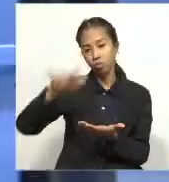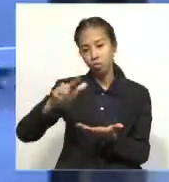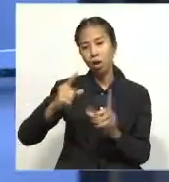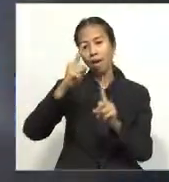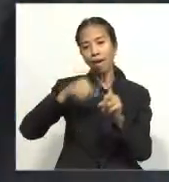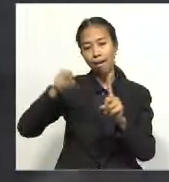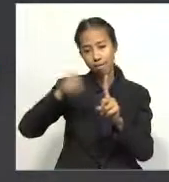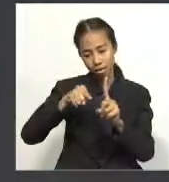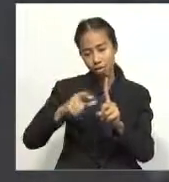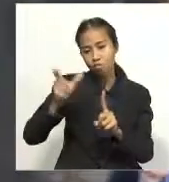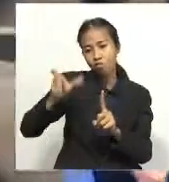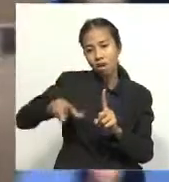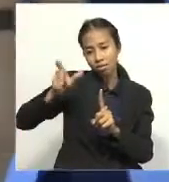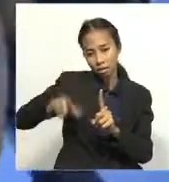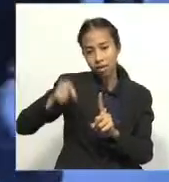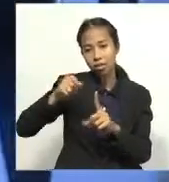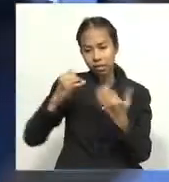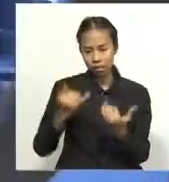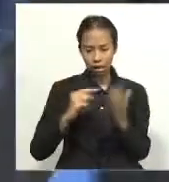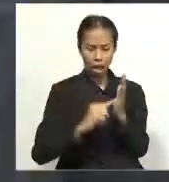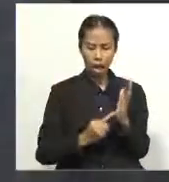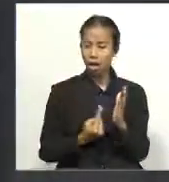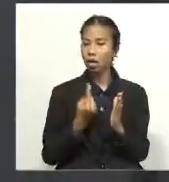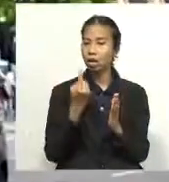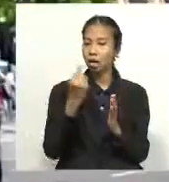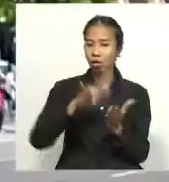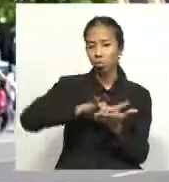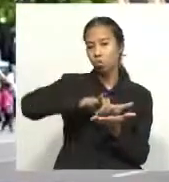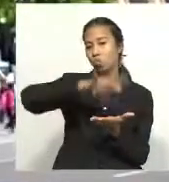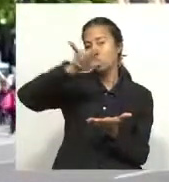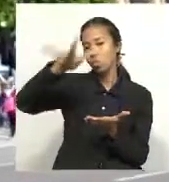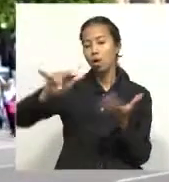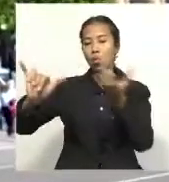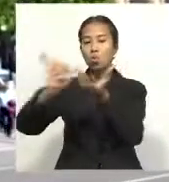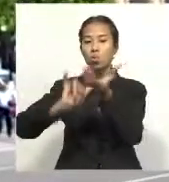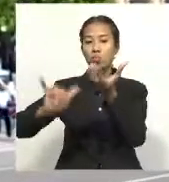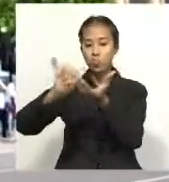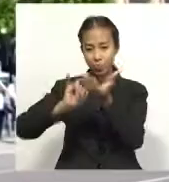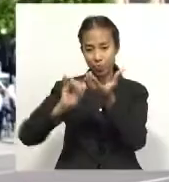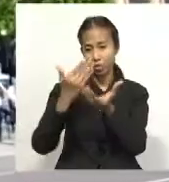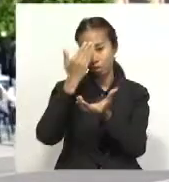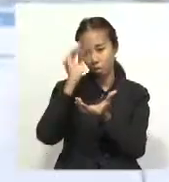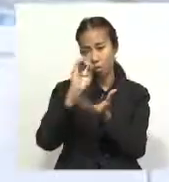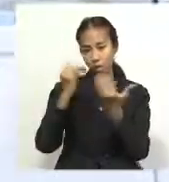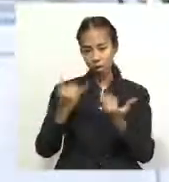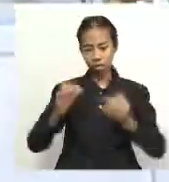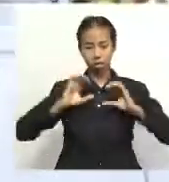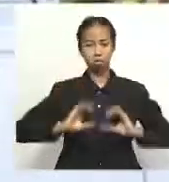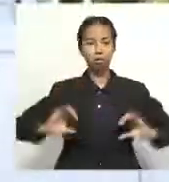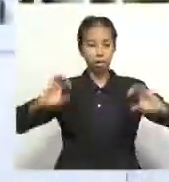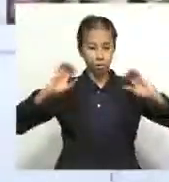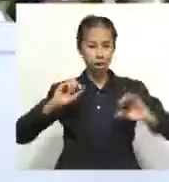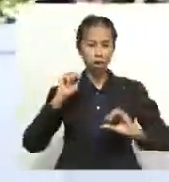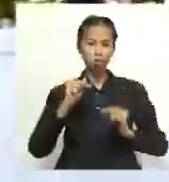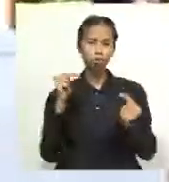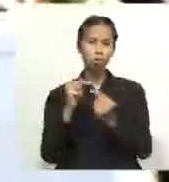19ถึง26มิถุนายนนี้นะคะก็ถือเป็นครั้งแรกด้วยค่ะในการเดินทางเยือนยุโรปที่แสดงให้เห็นว่ารัฐบาลนี้เป็นที่ยอมรับ